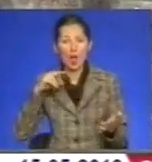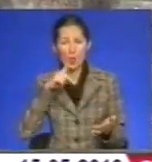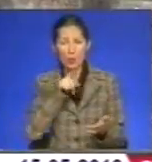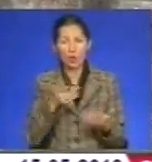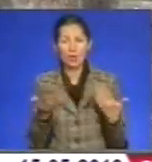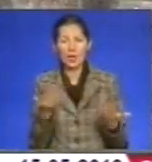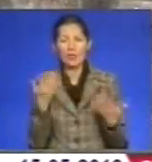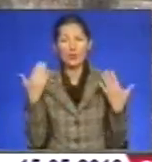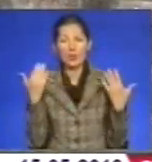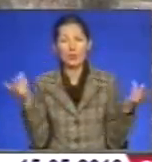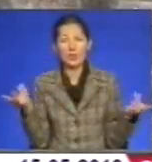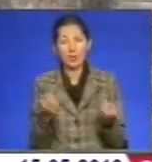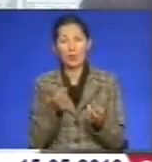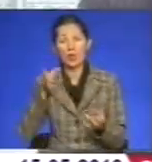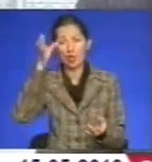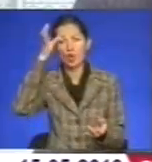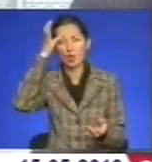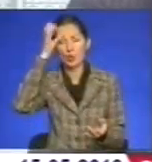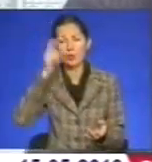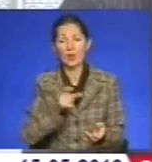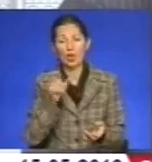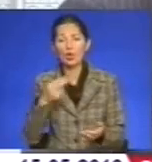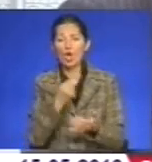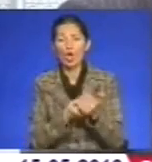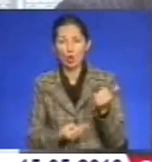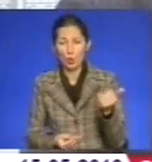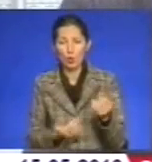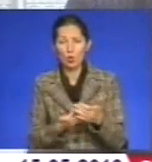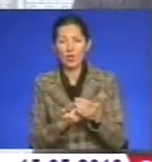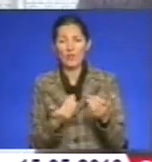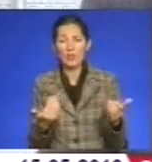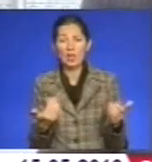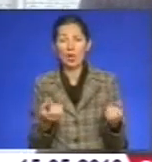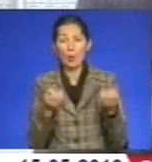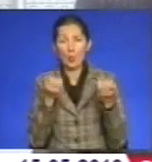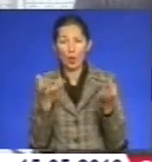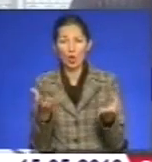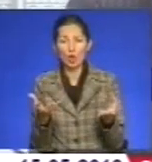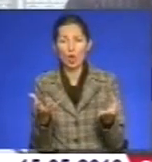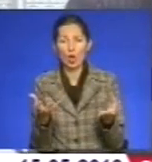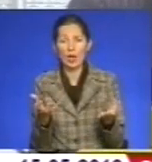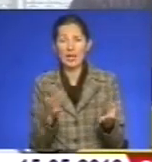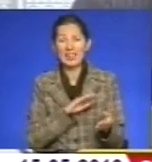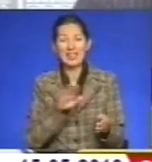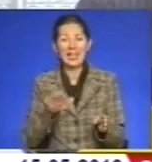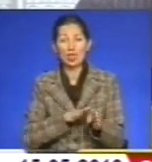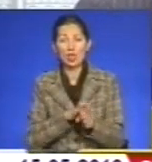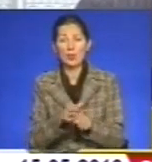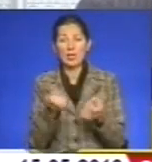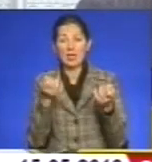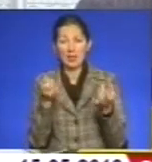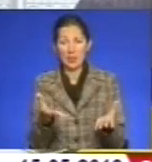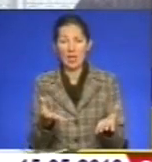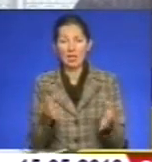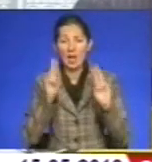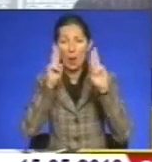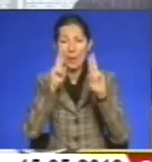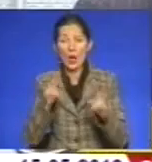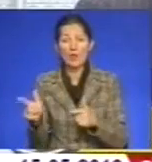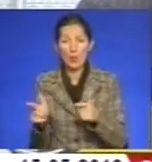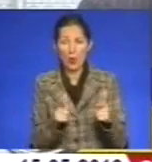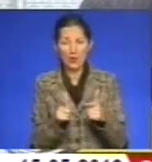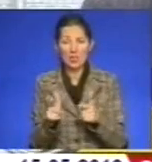відпочивати потрібно з розумом. Люди тонуть від просто недотримання елементарних правил поведінки